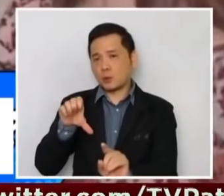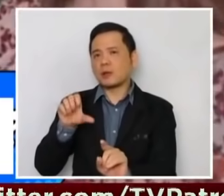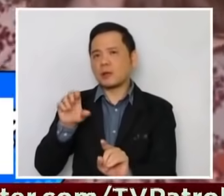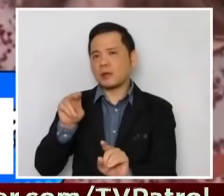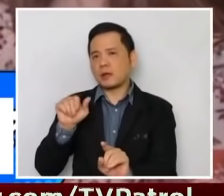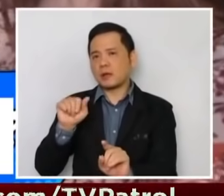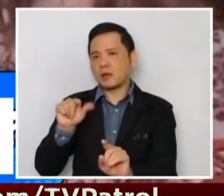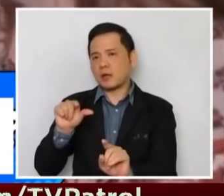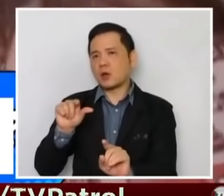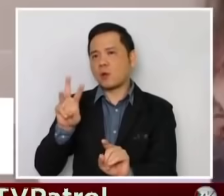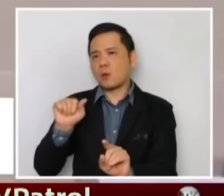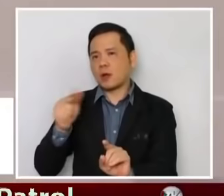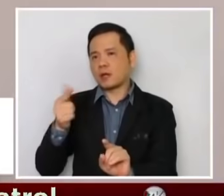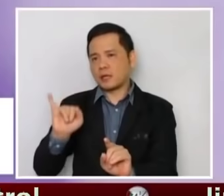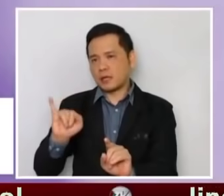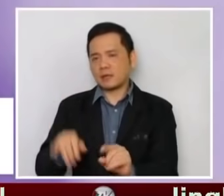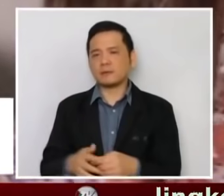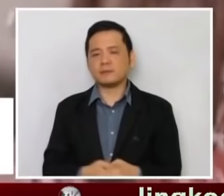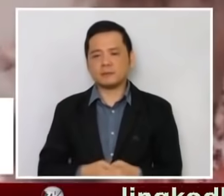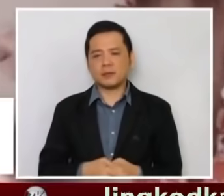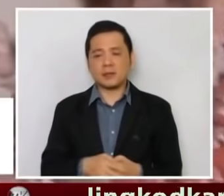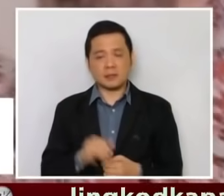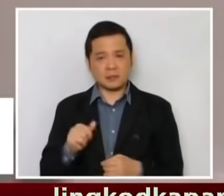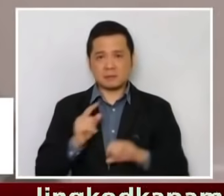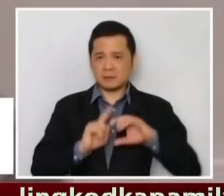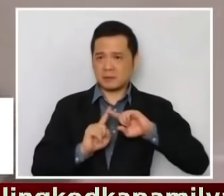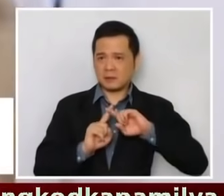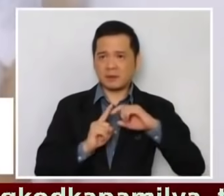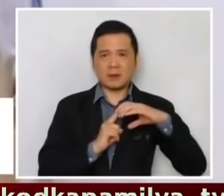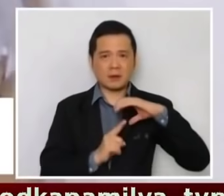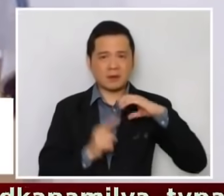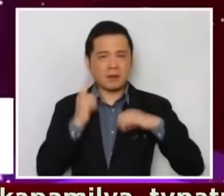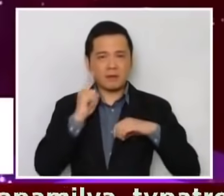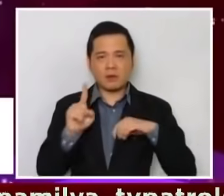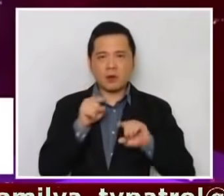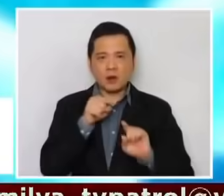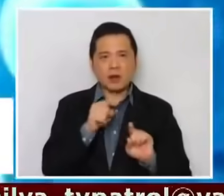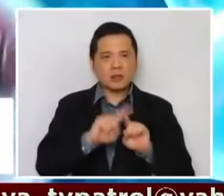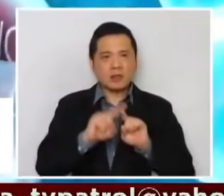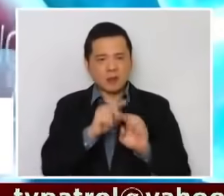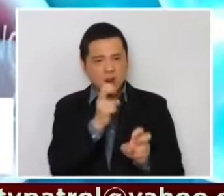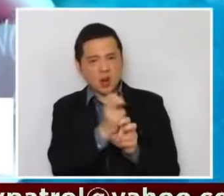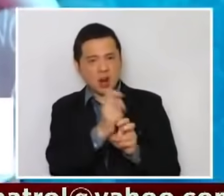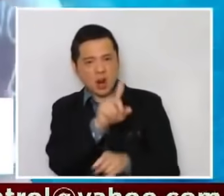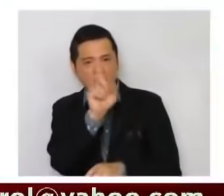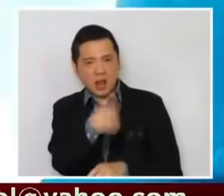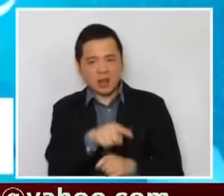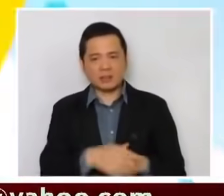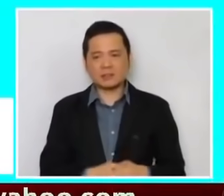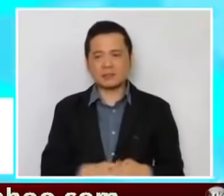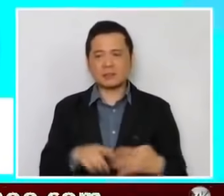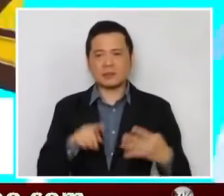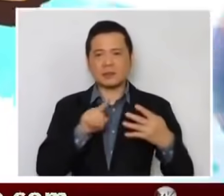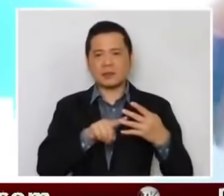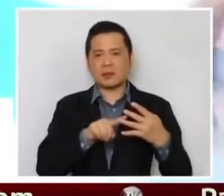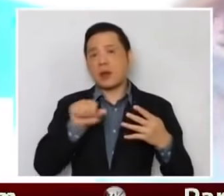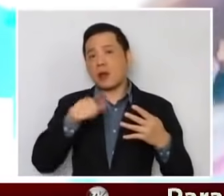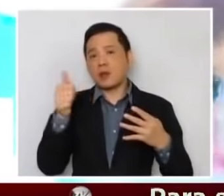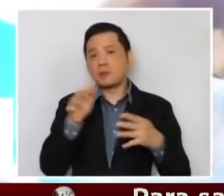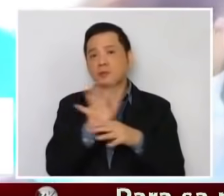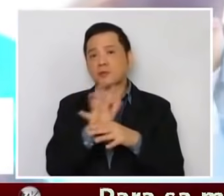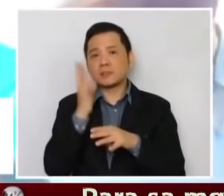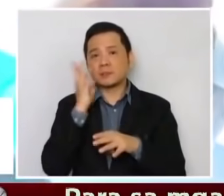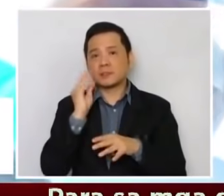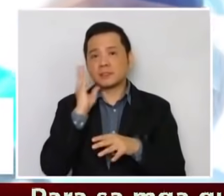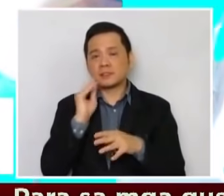iba't ibang ABS-CBN shows para magtanong ng trick questions. Kakaibang movie experience naman ang anthology series